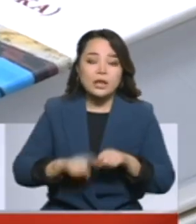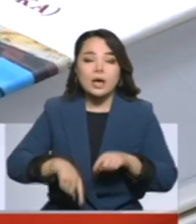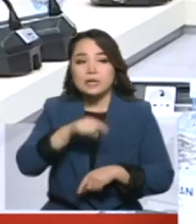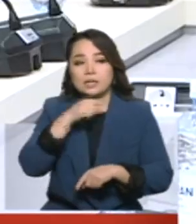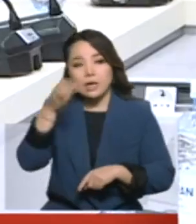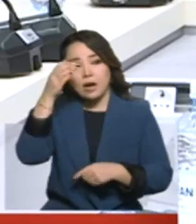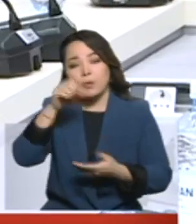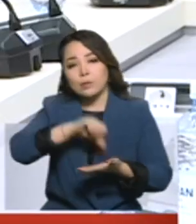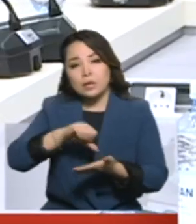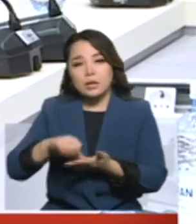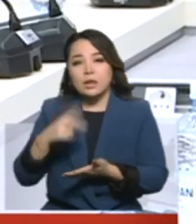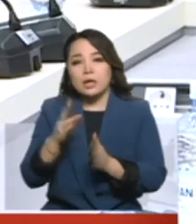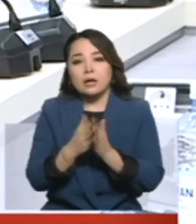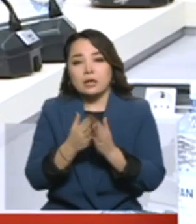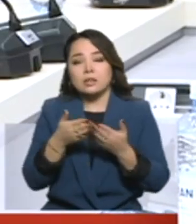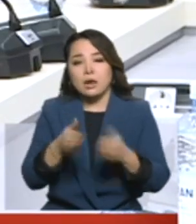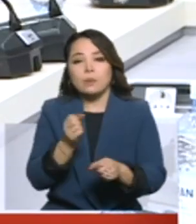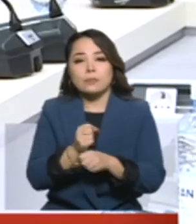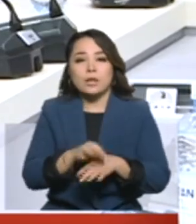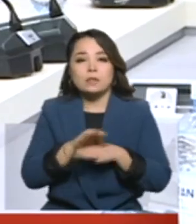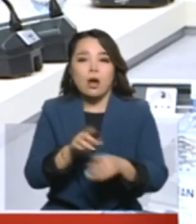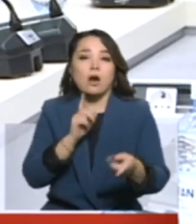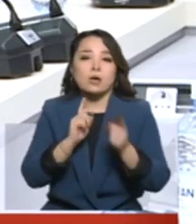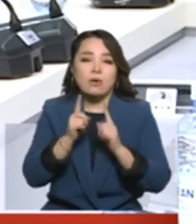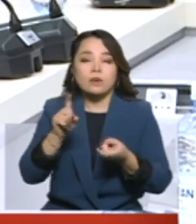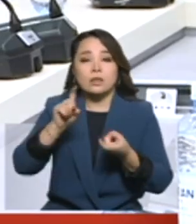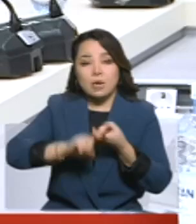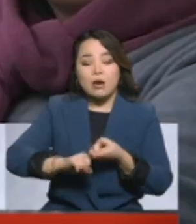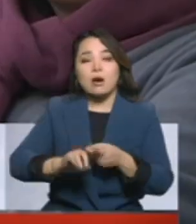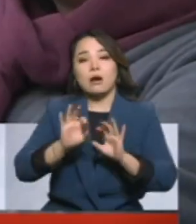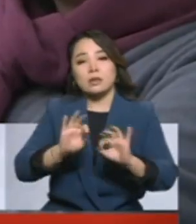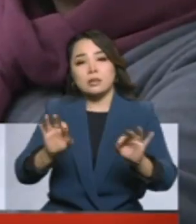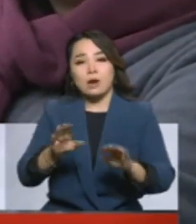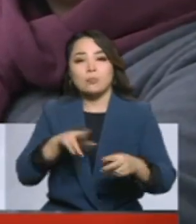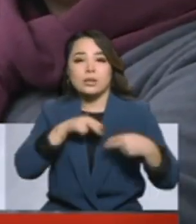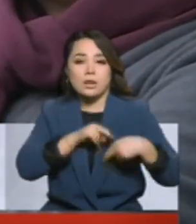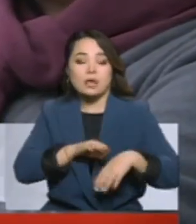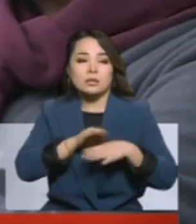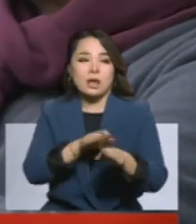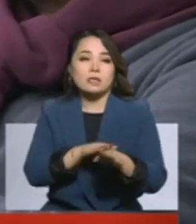ресейлік ғалымдар екі кітап шығарды. Конференция барысында аталған еңбектер таныстырылды.